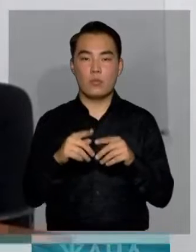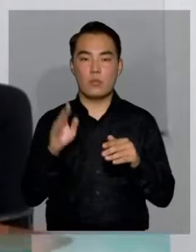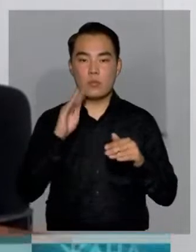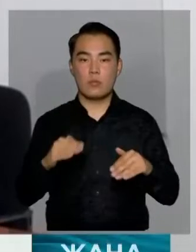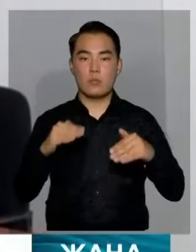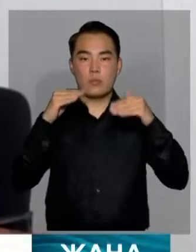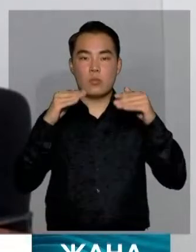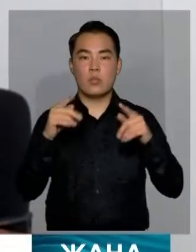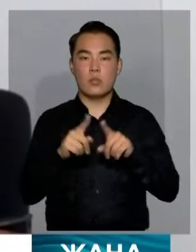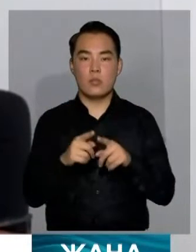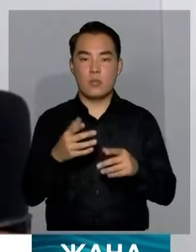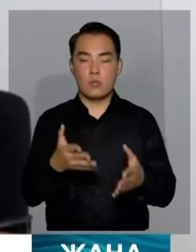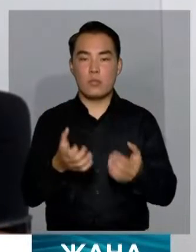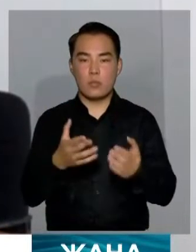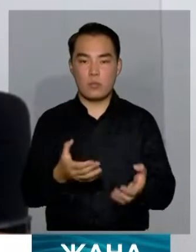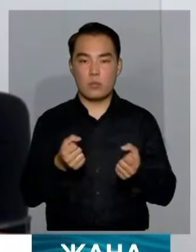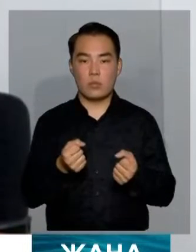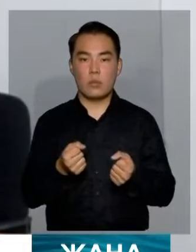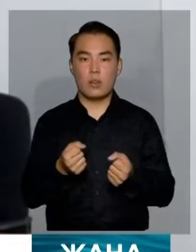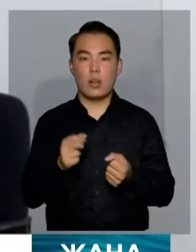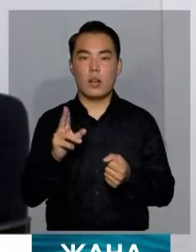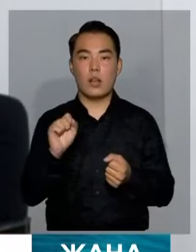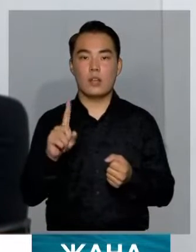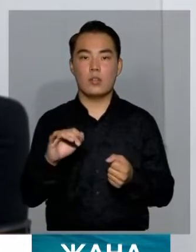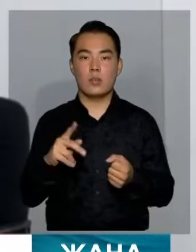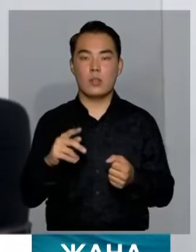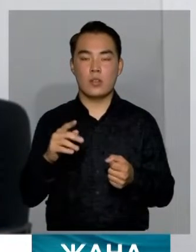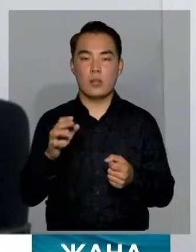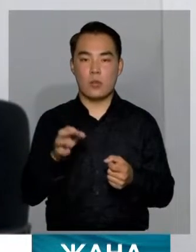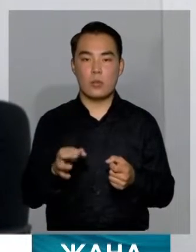тұншығып өлген. Сонымен қатар Қазығұрт ауданында 1 қора